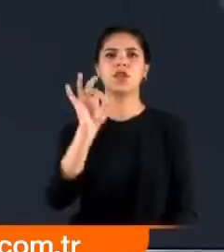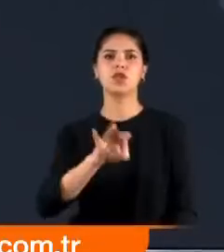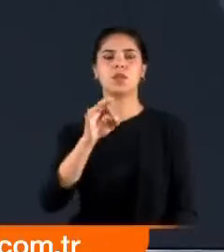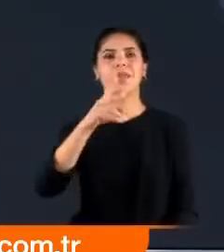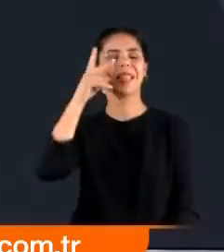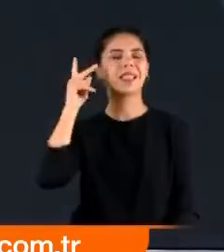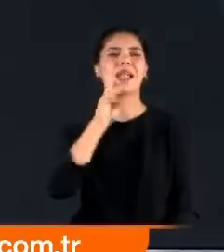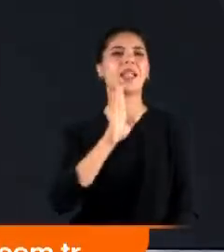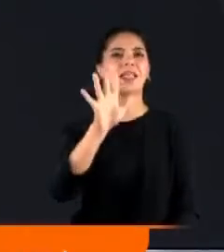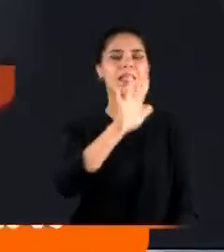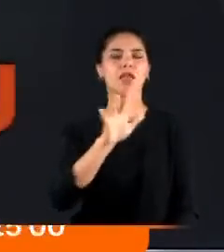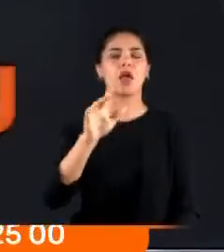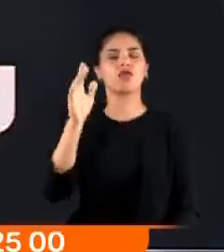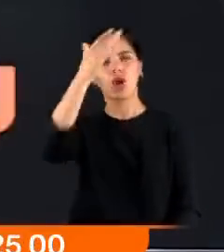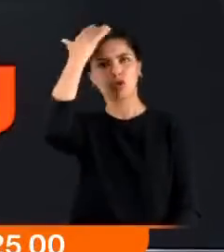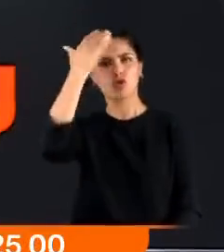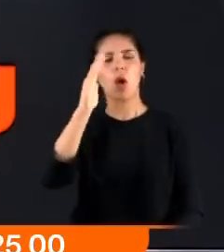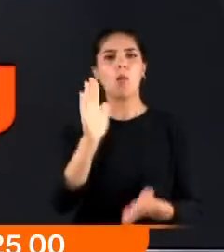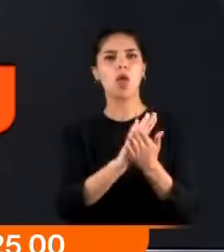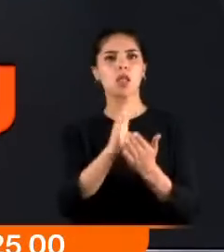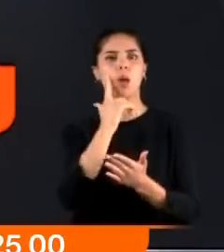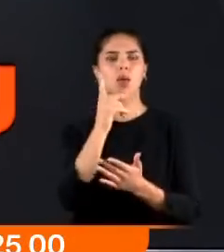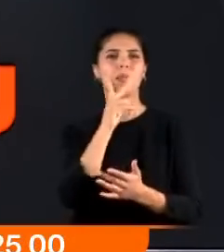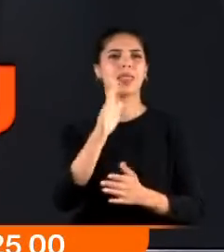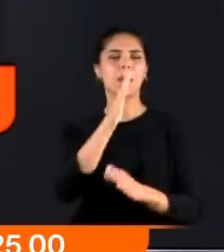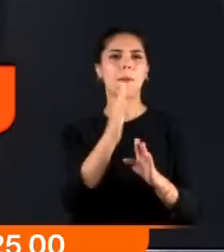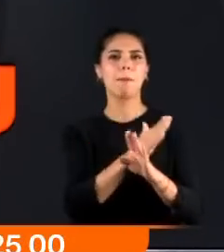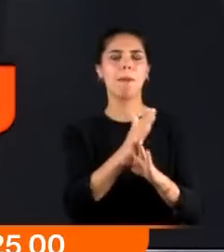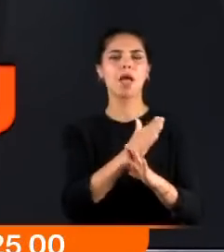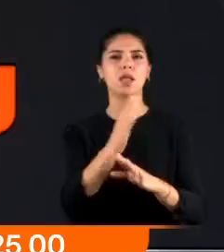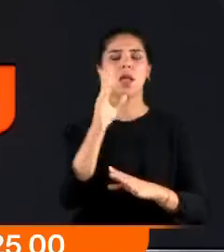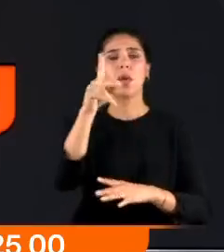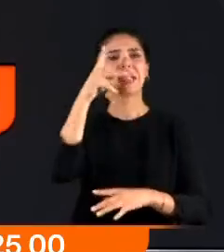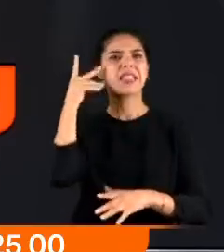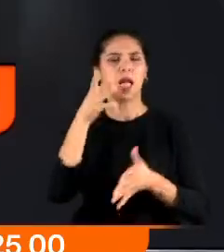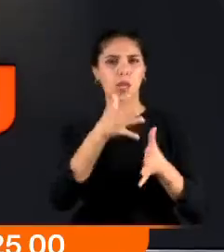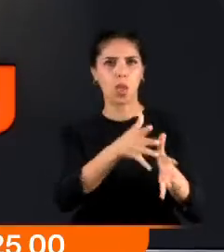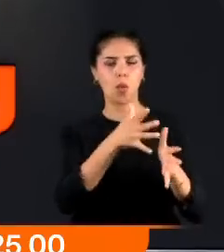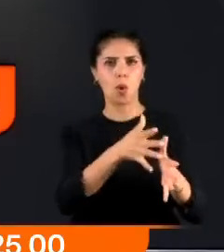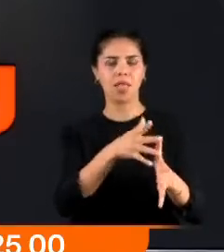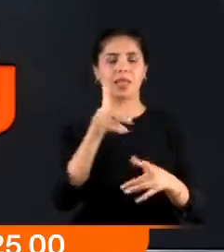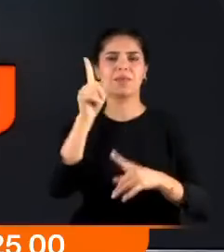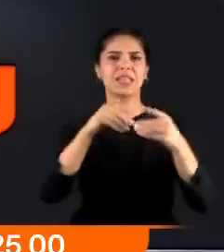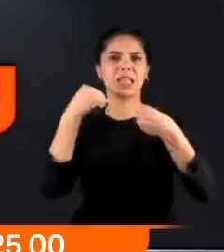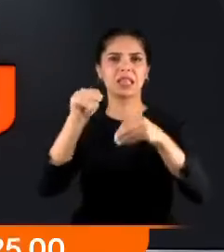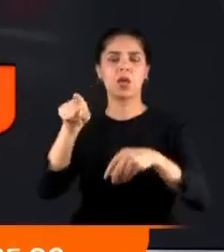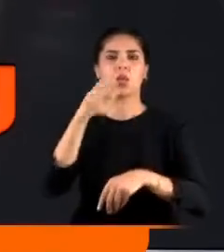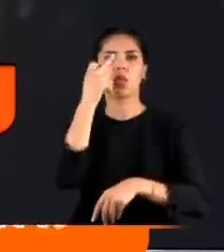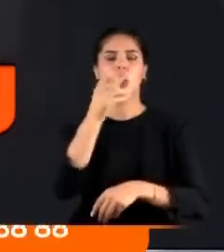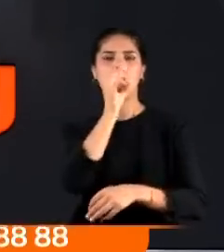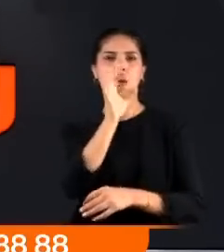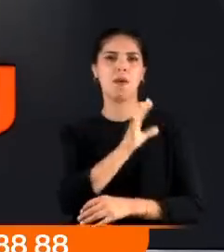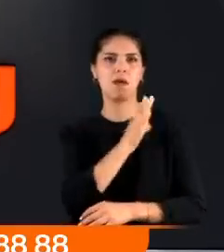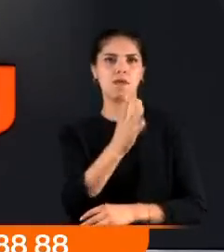Sırada sahte deterjan, şampuan, sabun gibi temizlik ürünleri merdiven altı üretip internet üzerinden satan o dolandırıcıların haberi